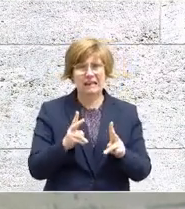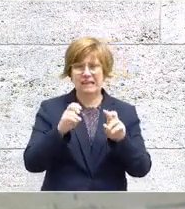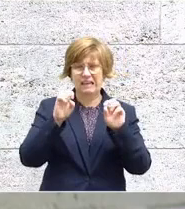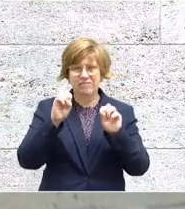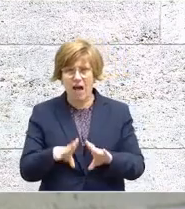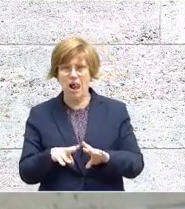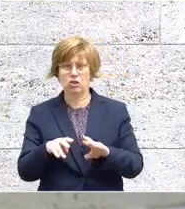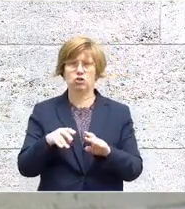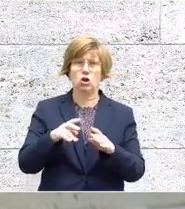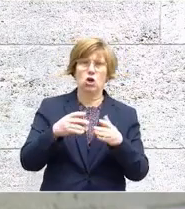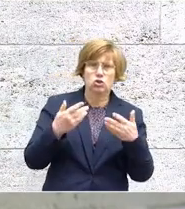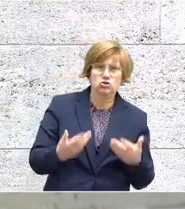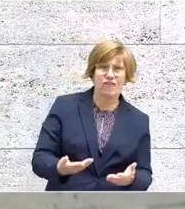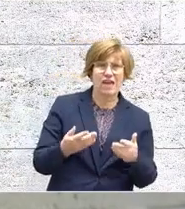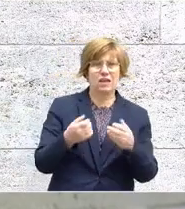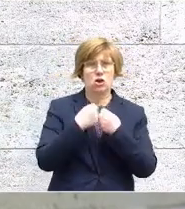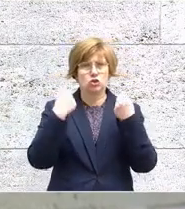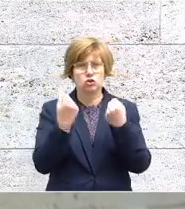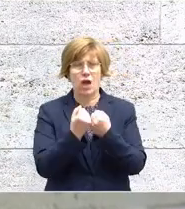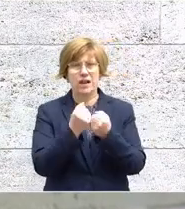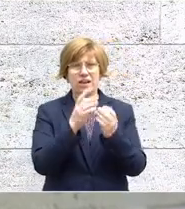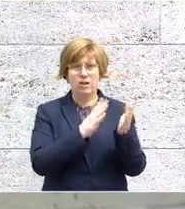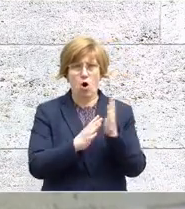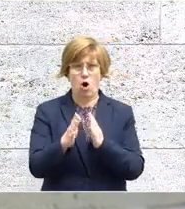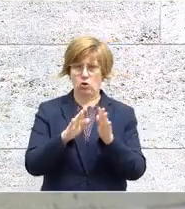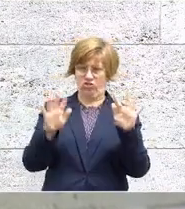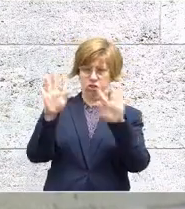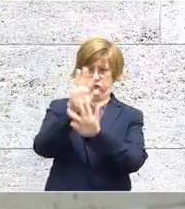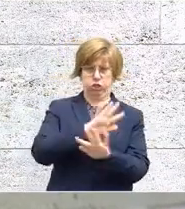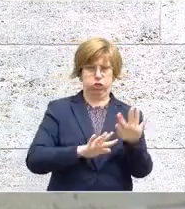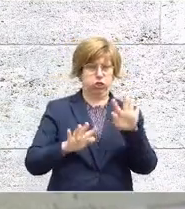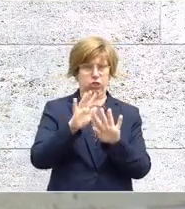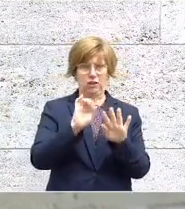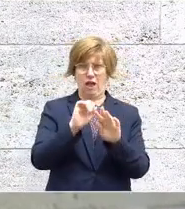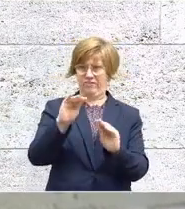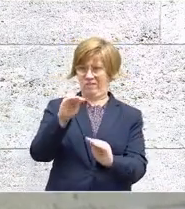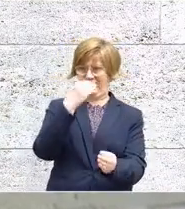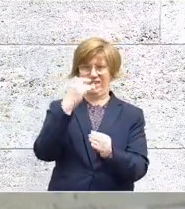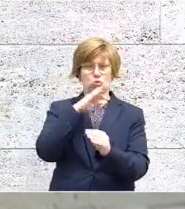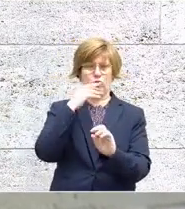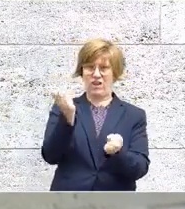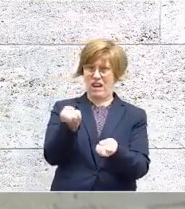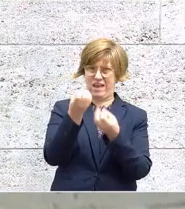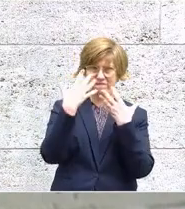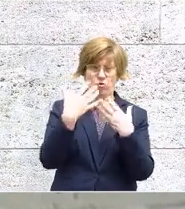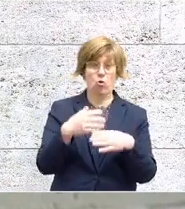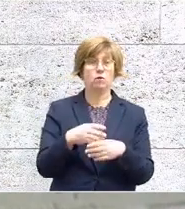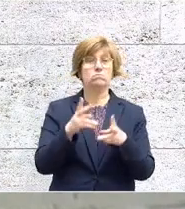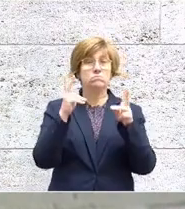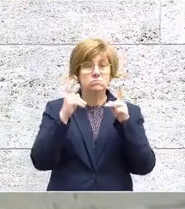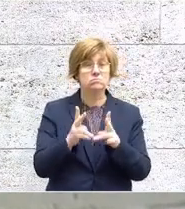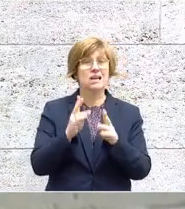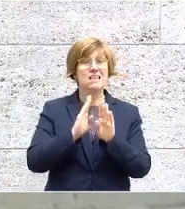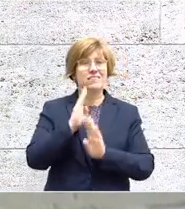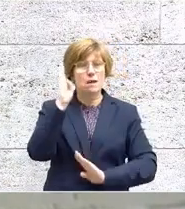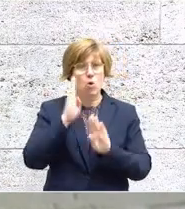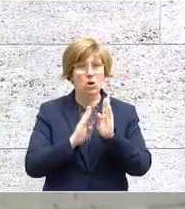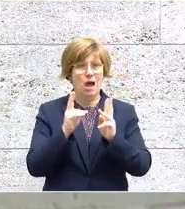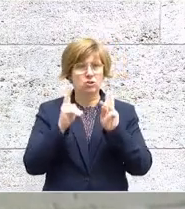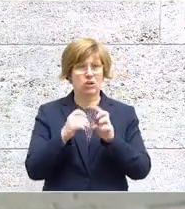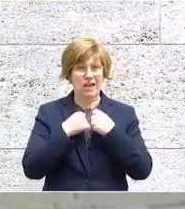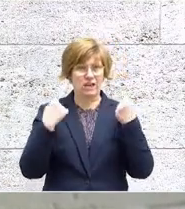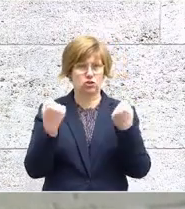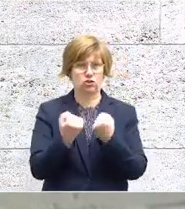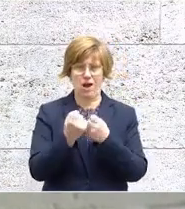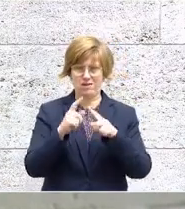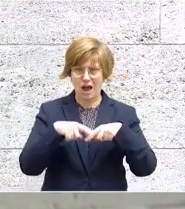und Fehler unserer staatlichen Ordnung uns mitunter den Blick vernebeln. Für die große Errungenschaft des demokratischen Rechtsstaats